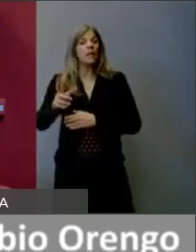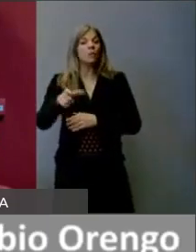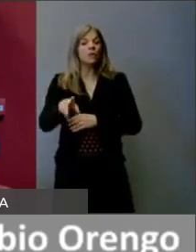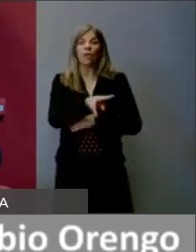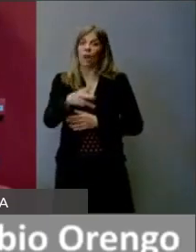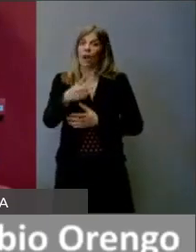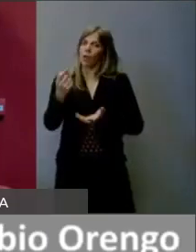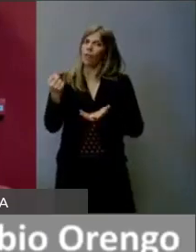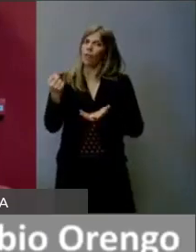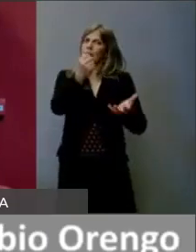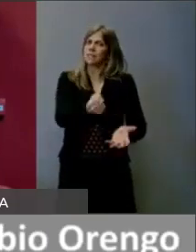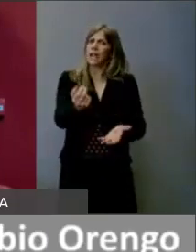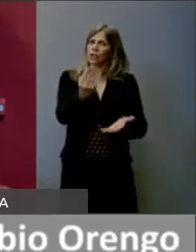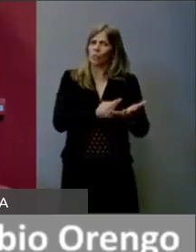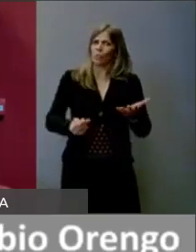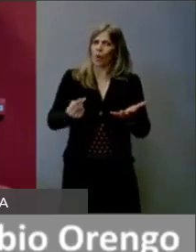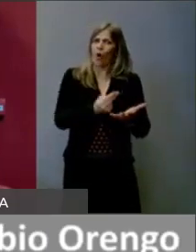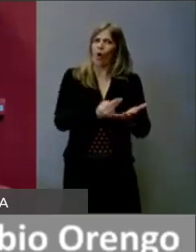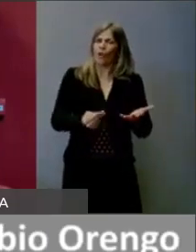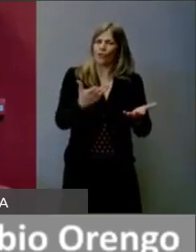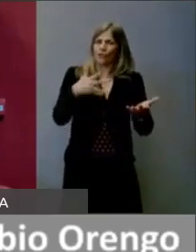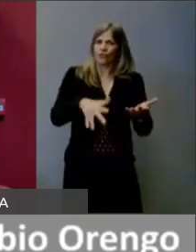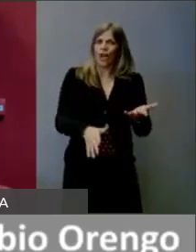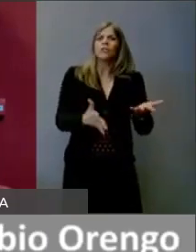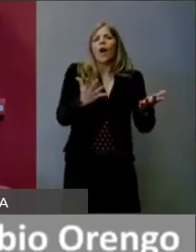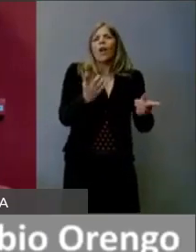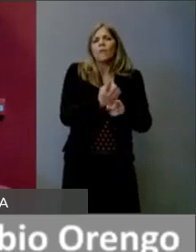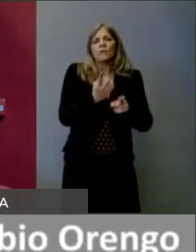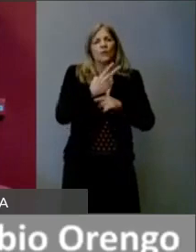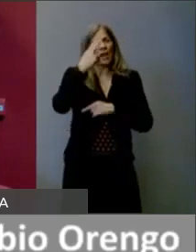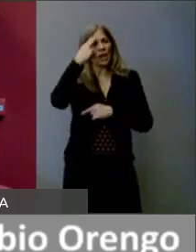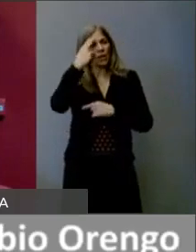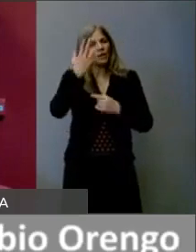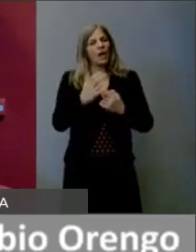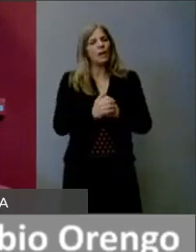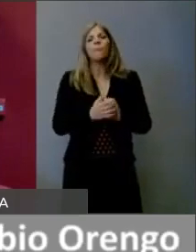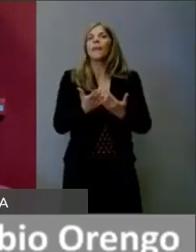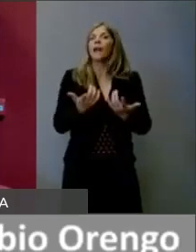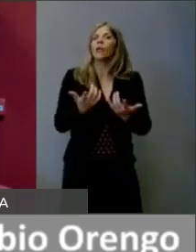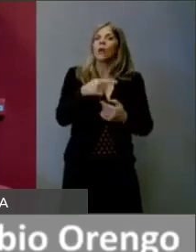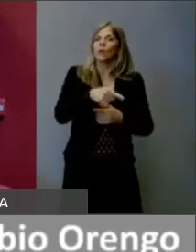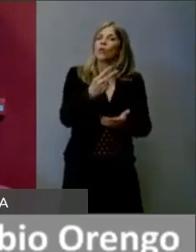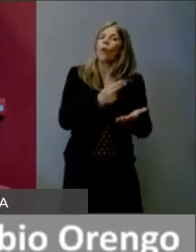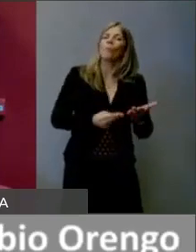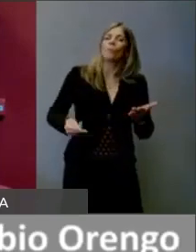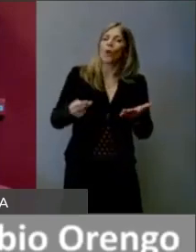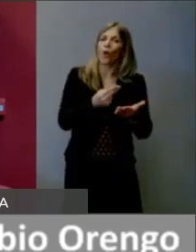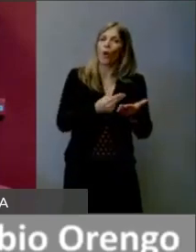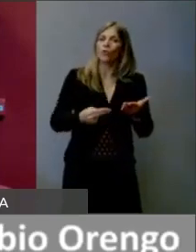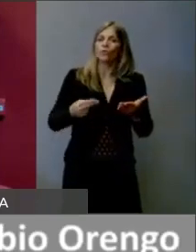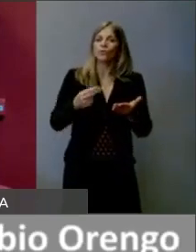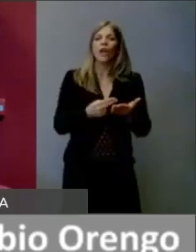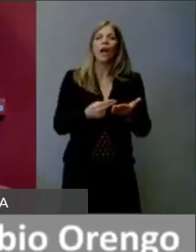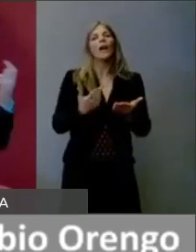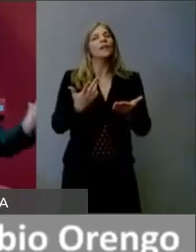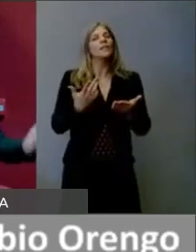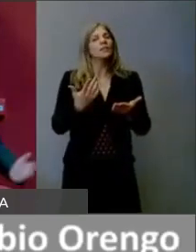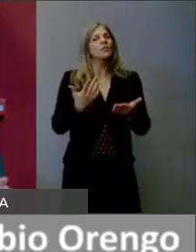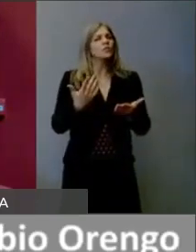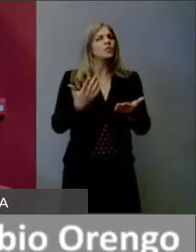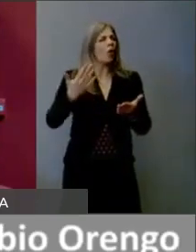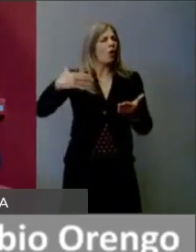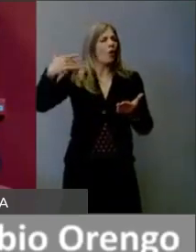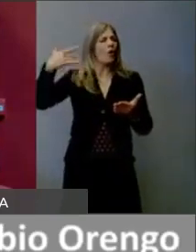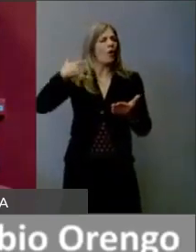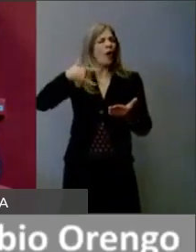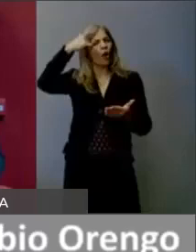progetto, quindi anche questo comunque va ricordato. Va ricordato che questo progetto è passato sotto tanti governi, c'è